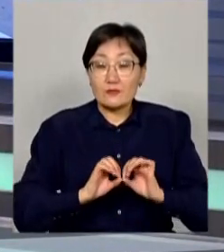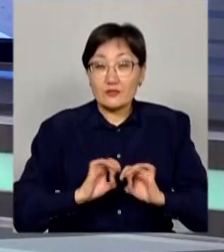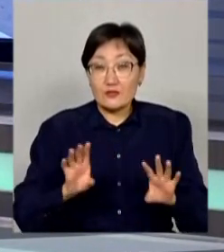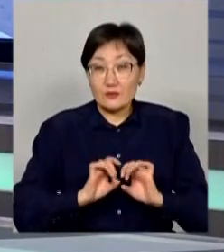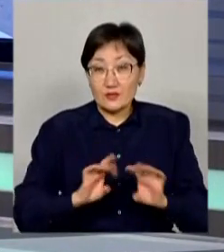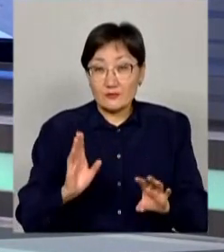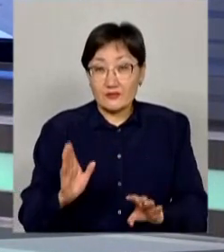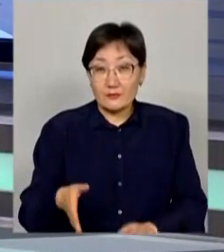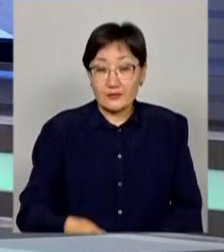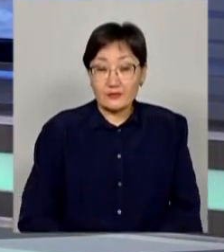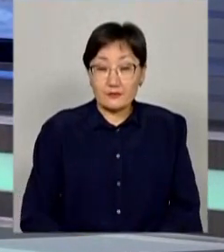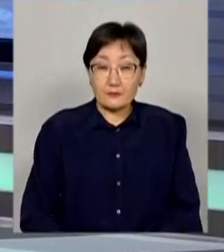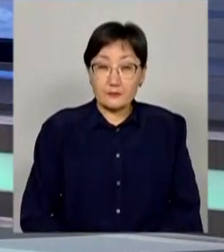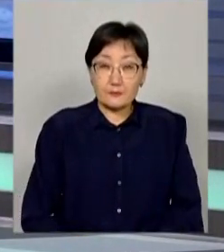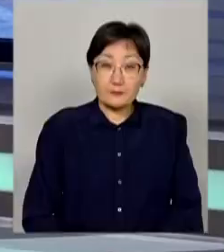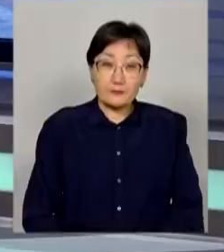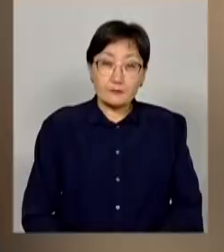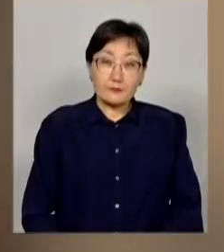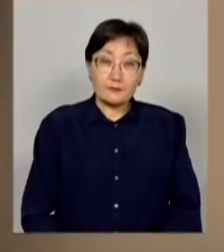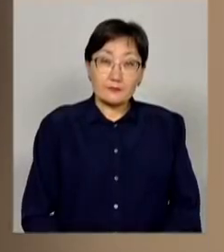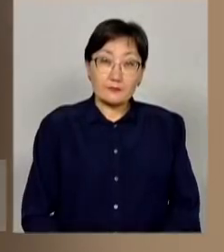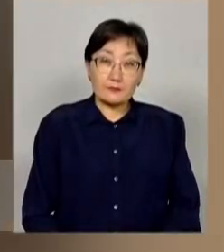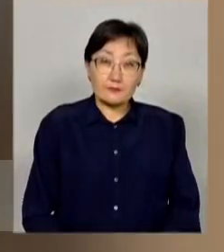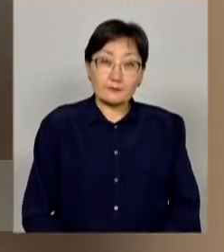тілші Жомарт Есқара тыңдап қайтты.